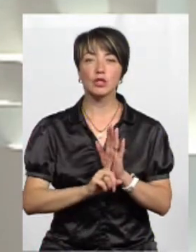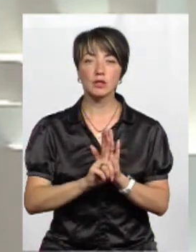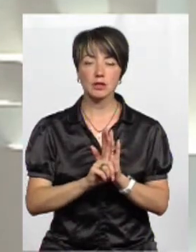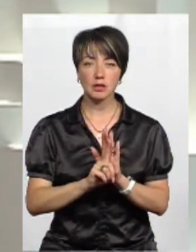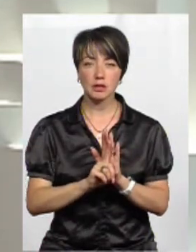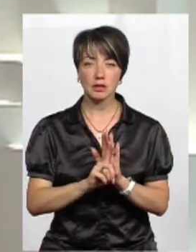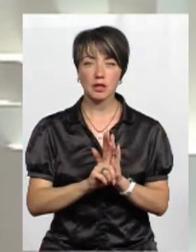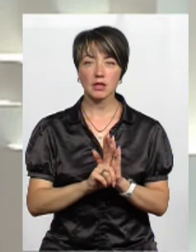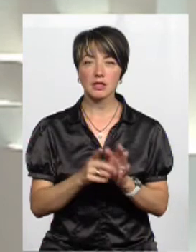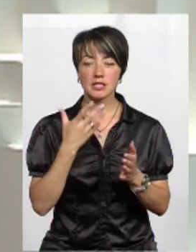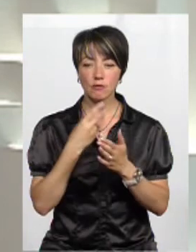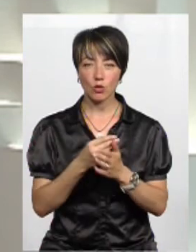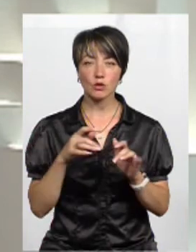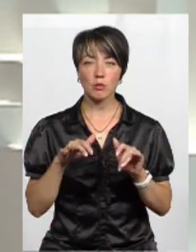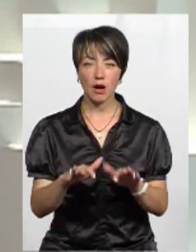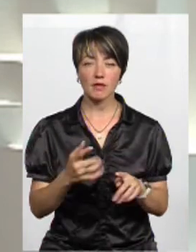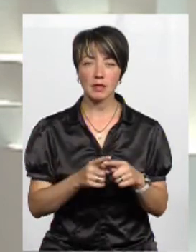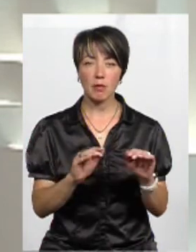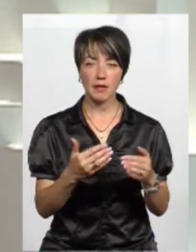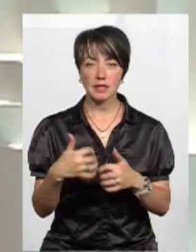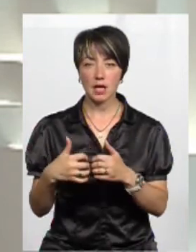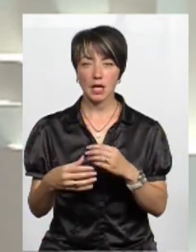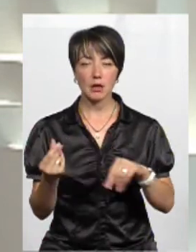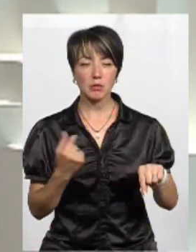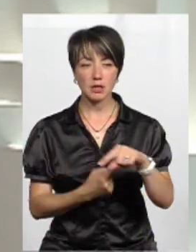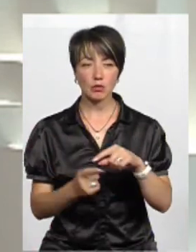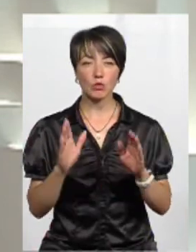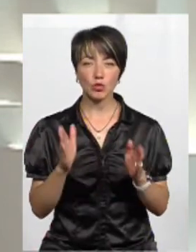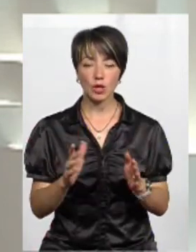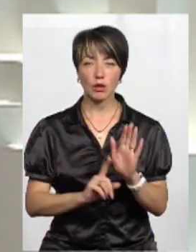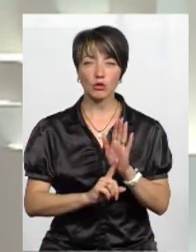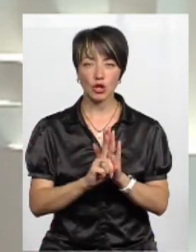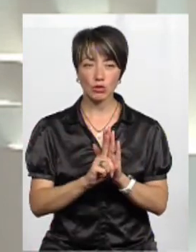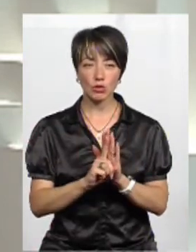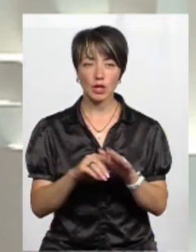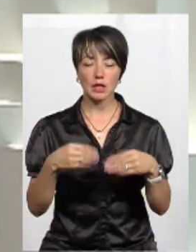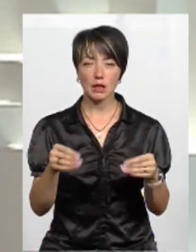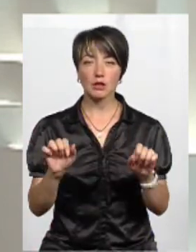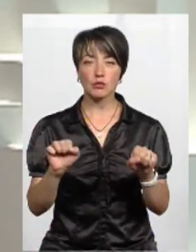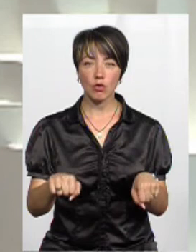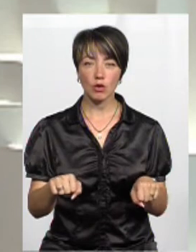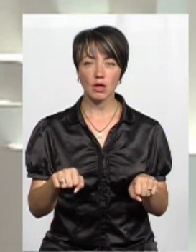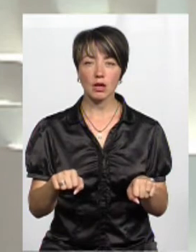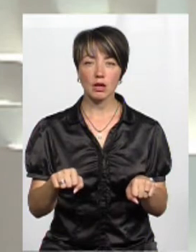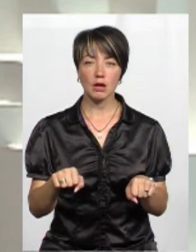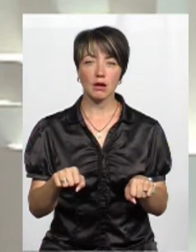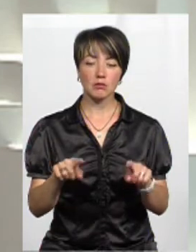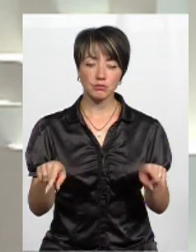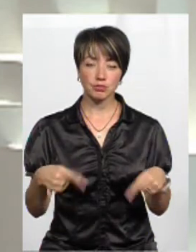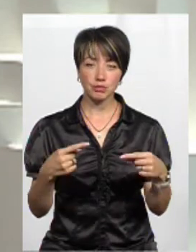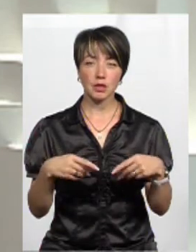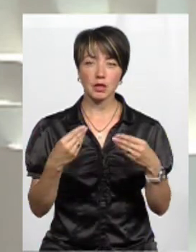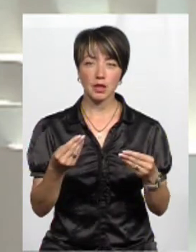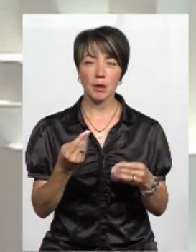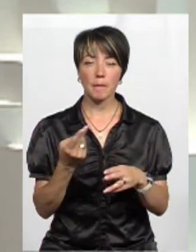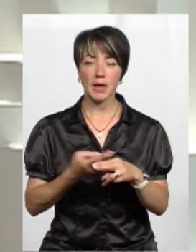всі підприємці, які започатковують свої справи, це малий і середній бізнес, буде на початку дана змога їм стати на ноги шляхом